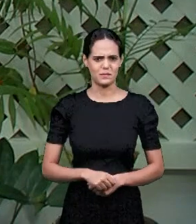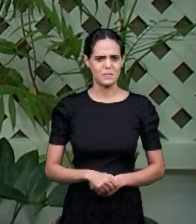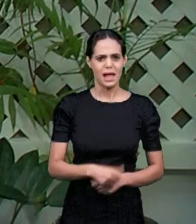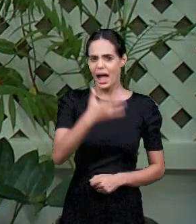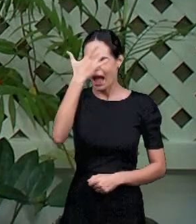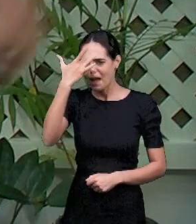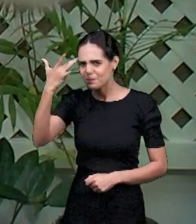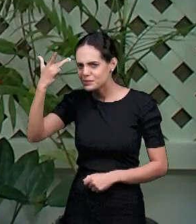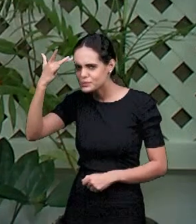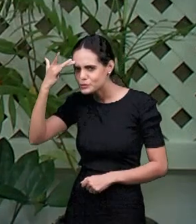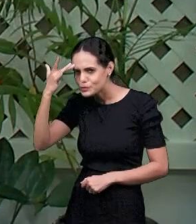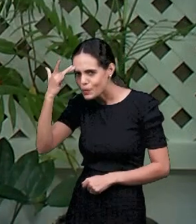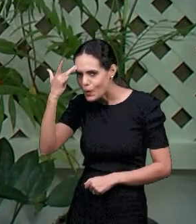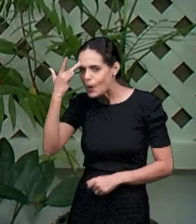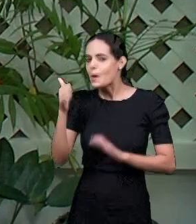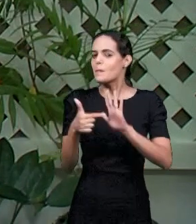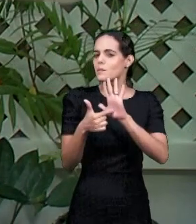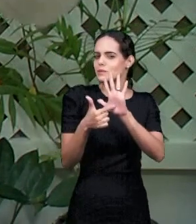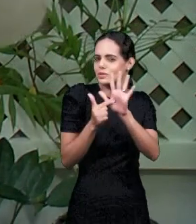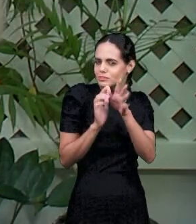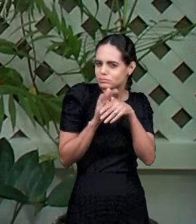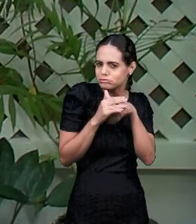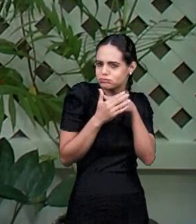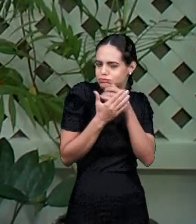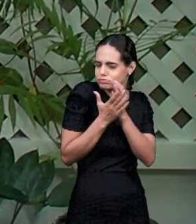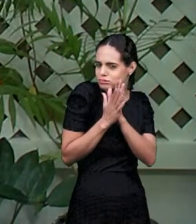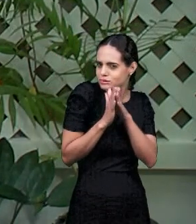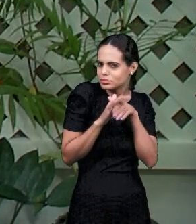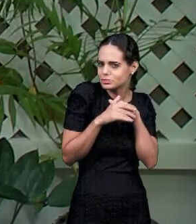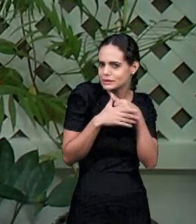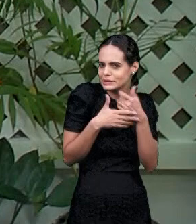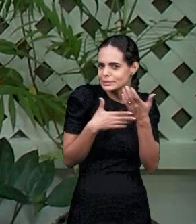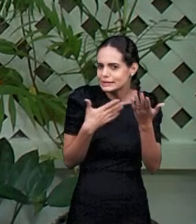Ceux qui se préparent montrent un côté